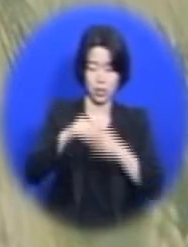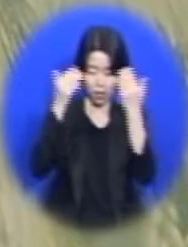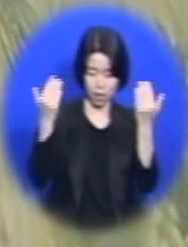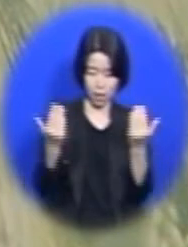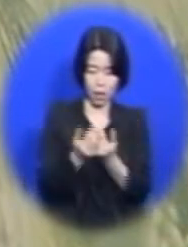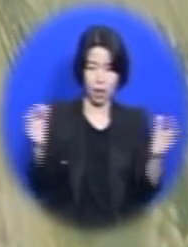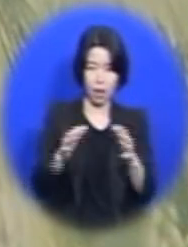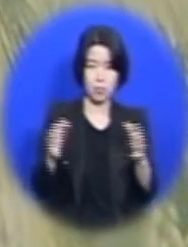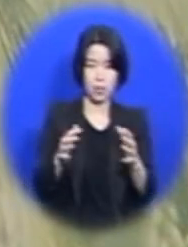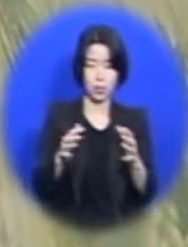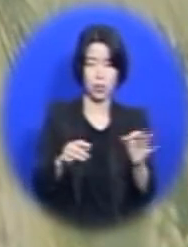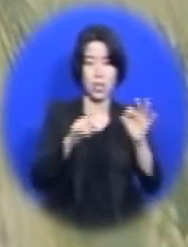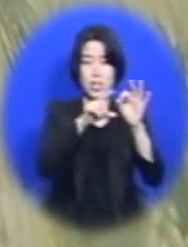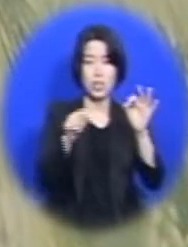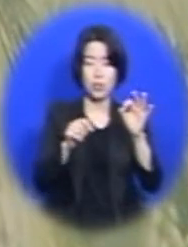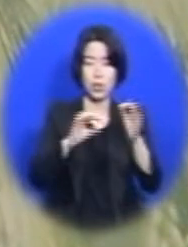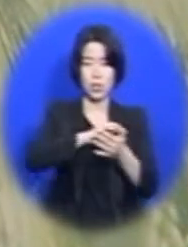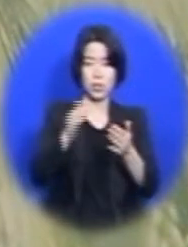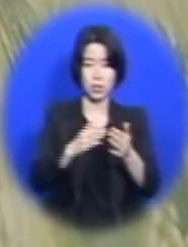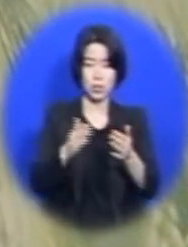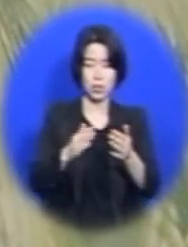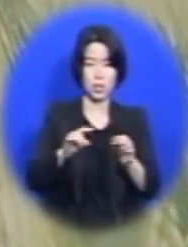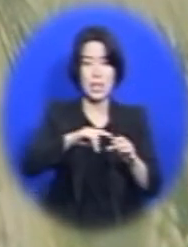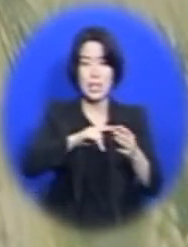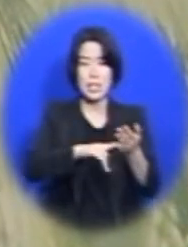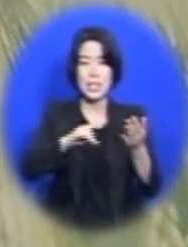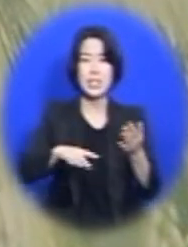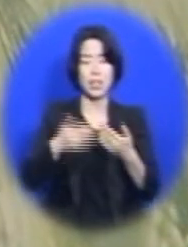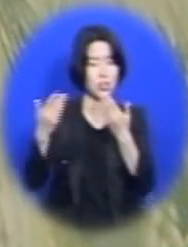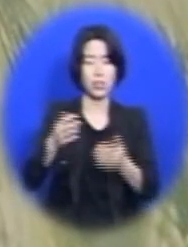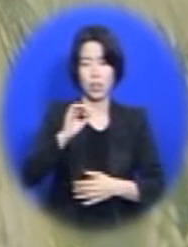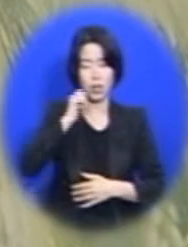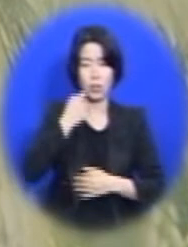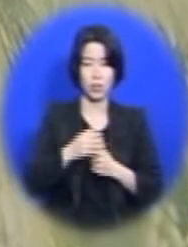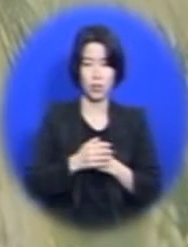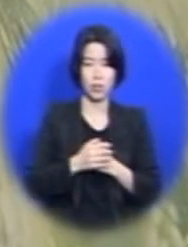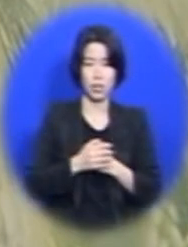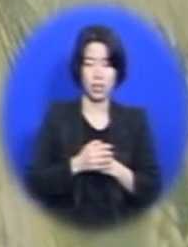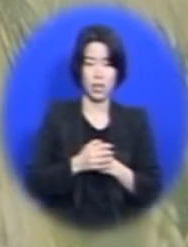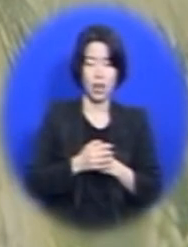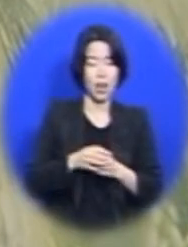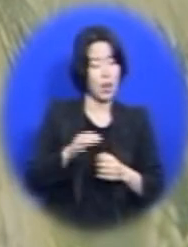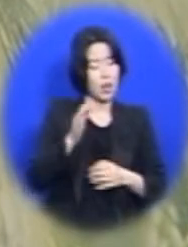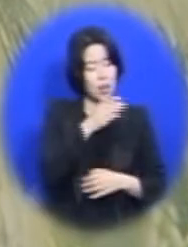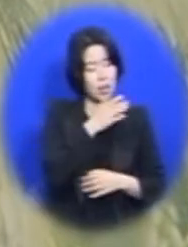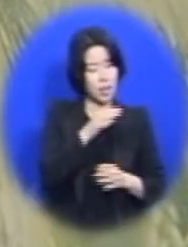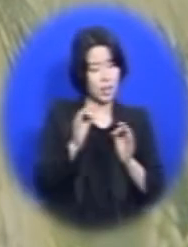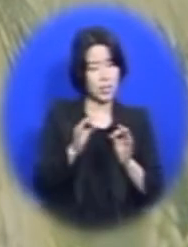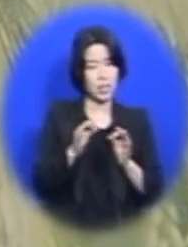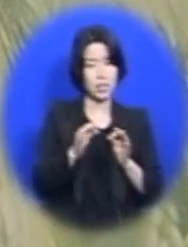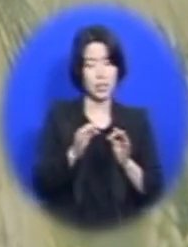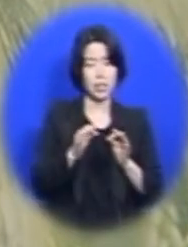통틀어도 10월쯤에서는 이자를 내기가 어려운 거예요. 야, 이제는 예배당